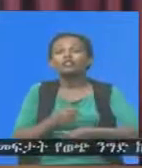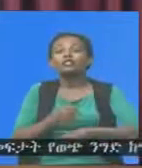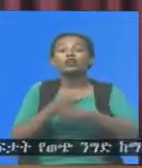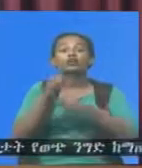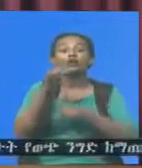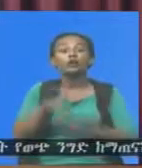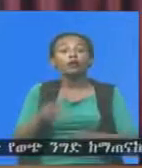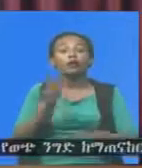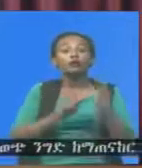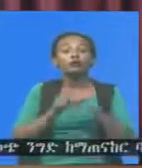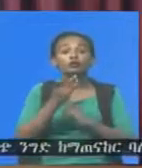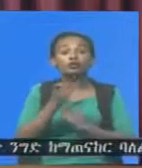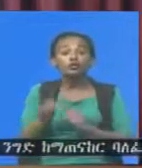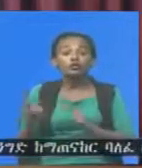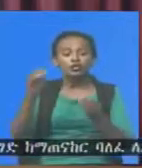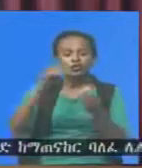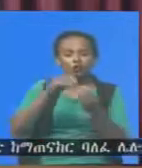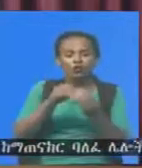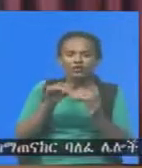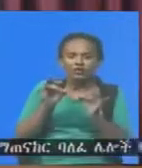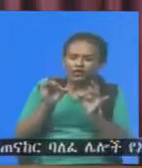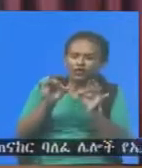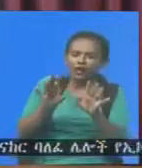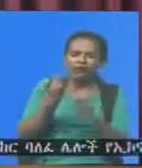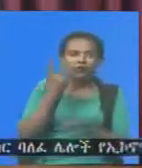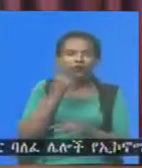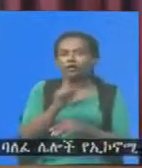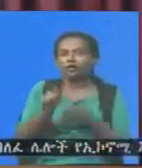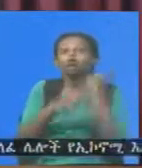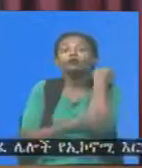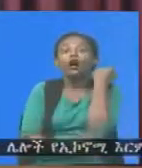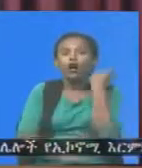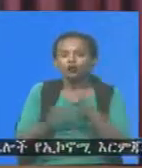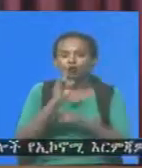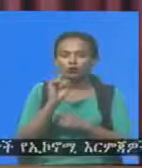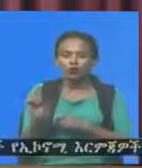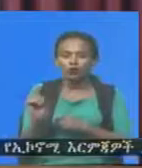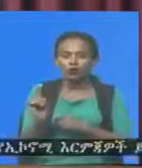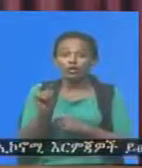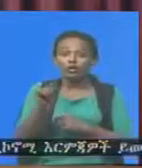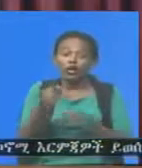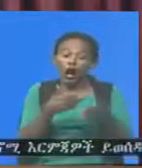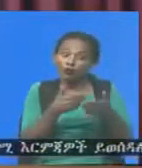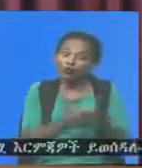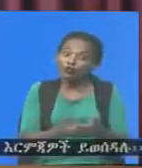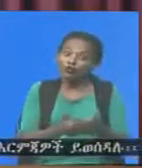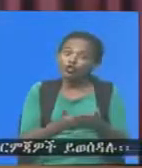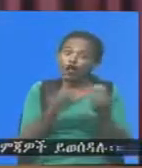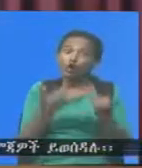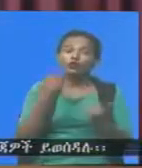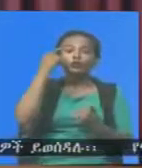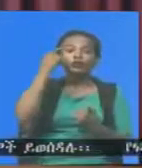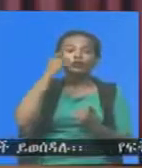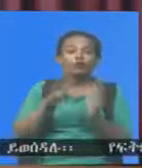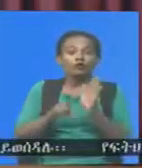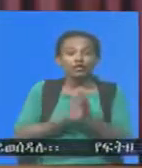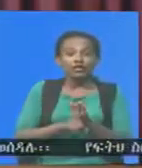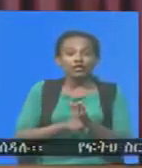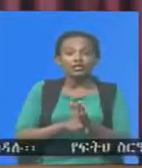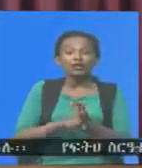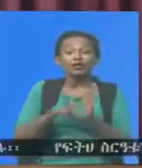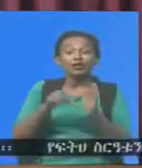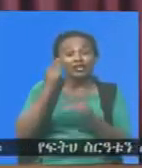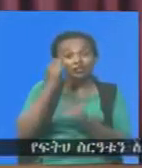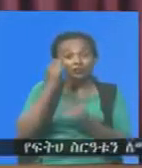እንጂ ተደምሮ እንደ ጥላት የሚታይ ህዝብ አይደለም፣ ደሃ ነው። ይህ አፕሮች አሁን እናስበውን እርቅ፣ አሁን እናስበውን